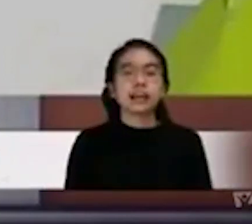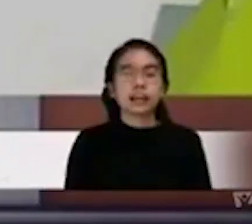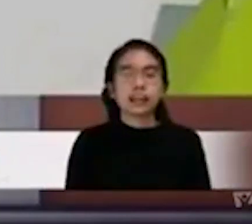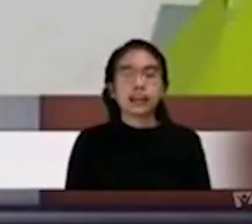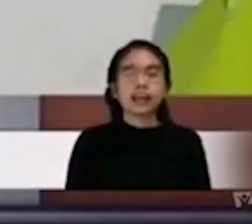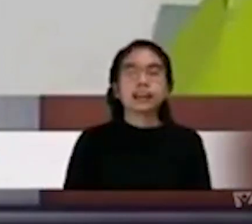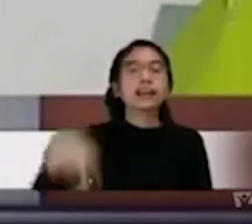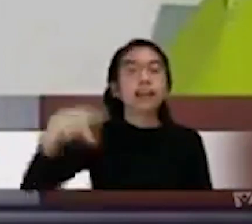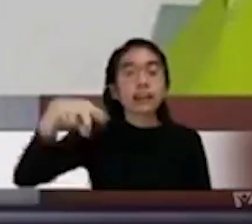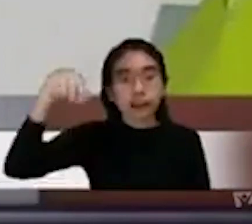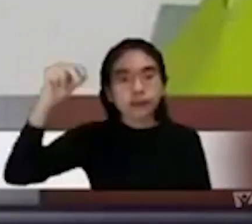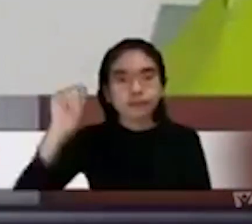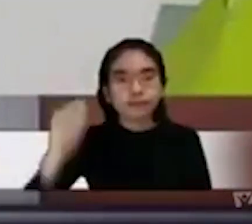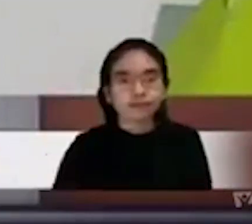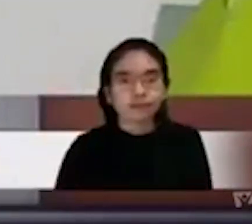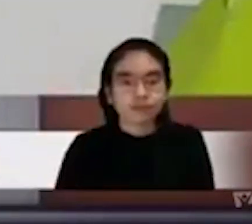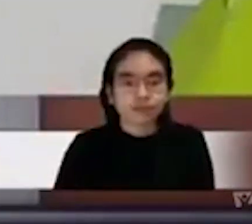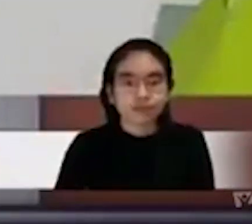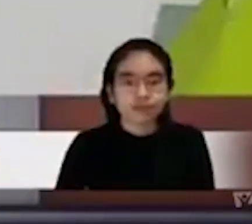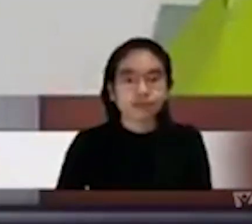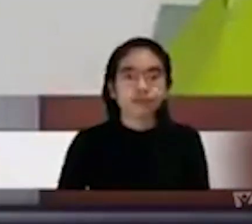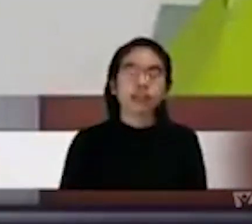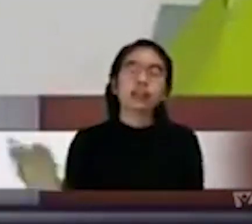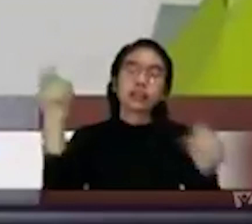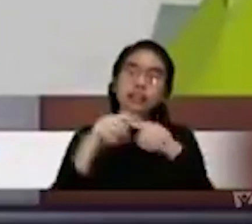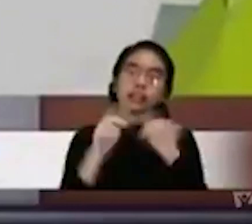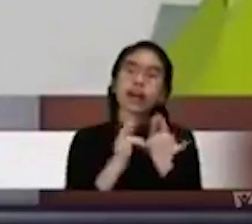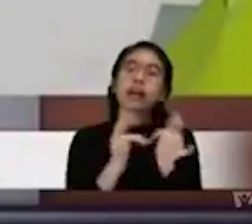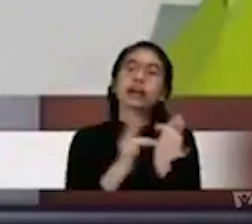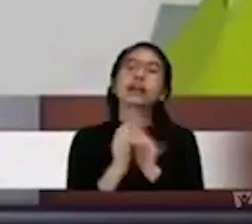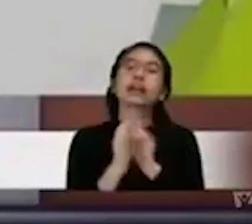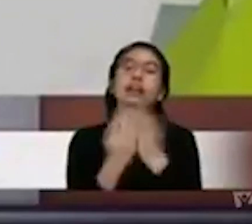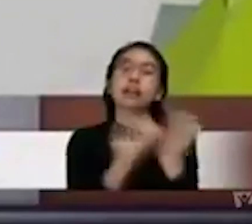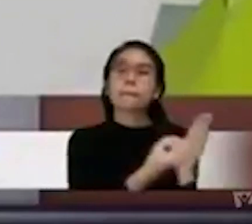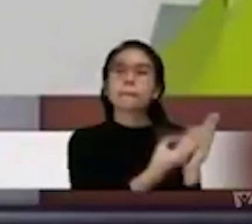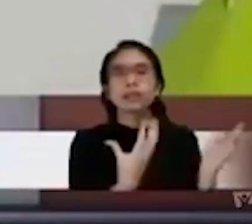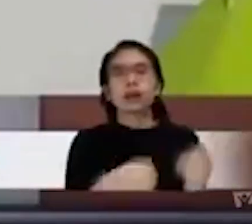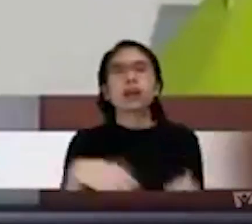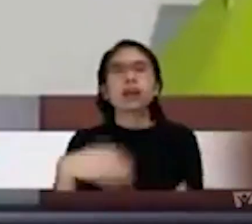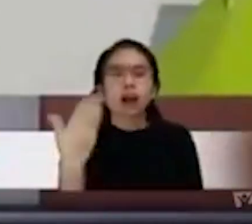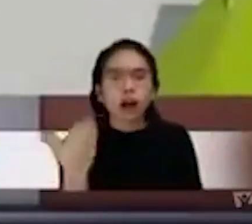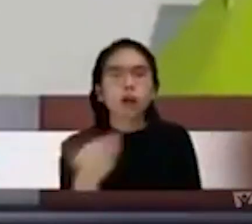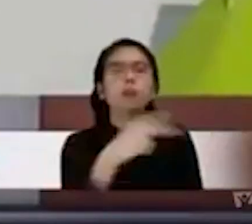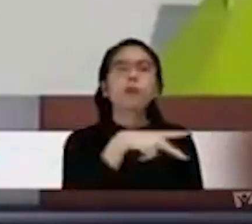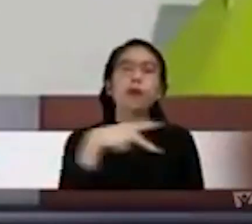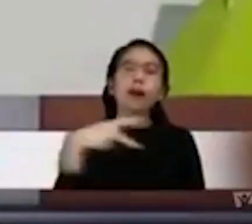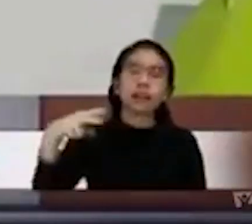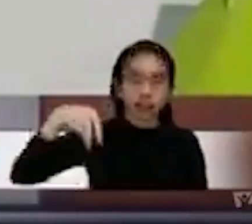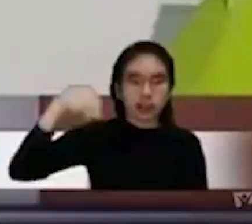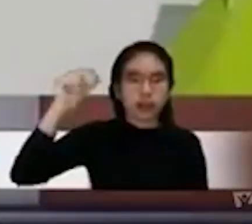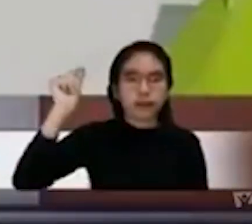katakan, kamu adalah garam. Lalu yang kedua adalah, kamu adalah terang